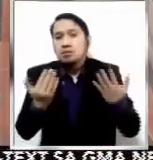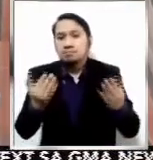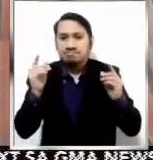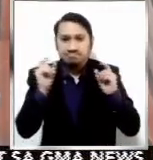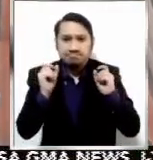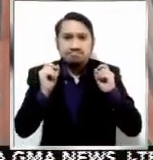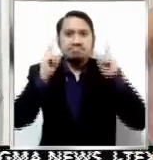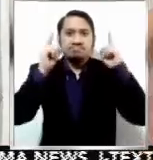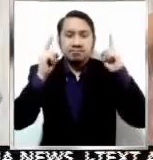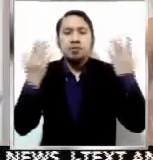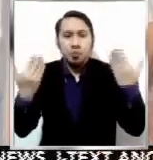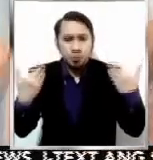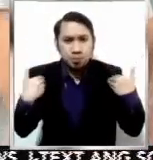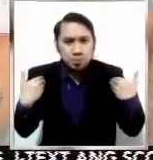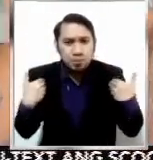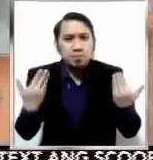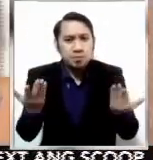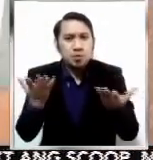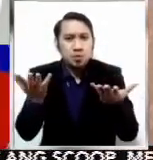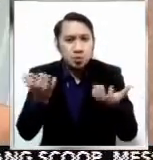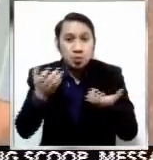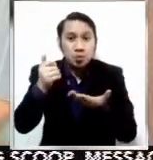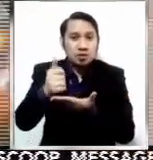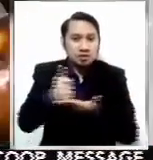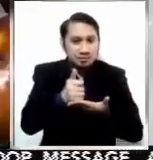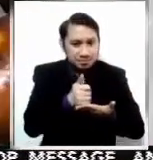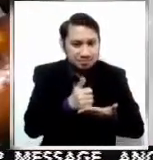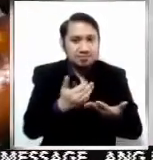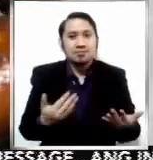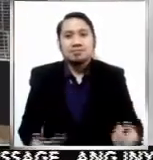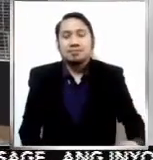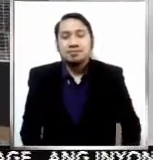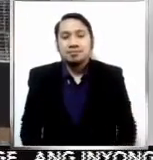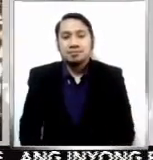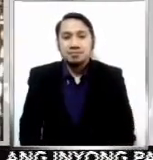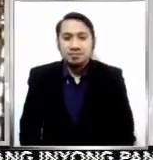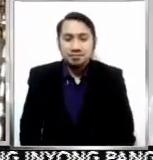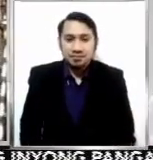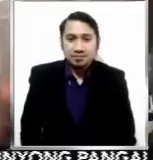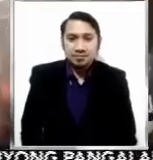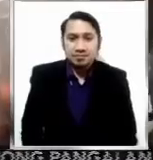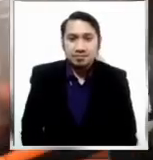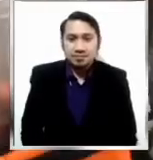na gustong tumulong. Rafi Tima, nakatutok, 24 Oras.